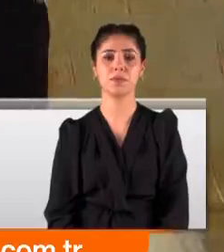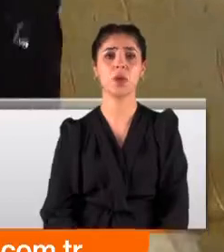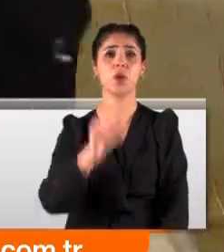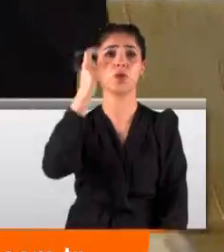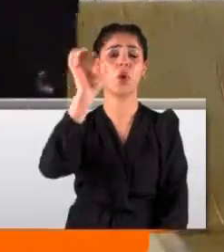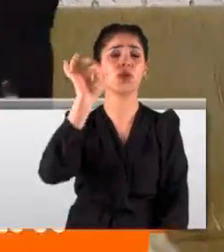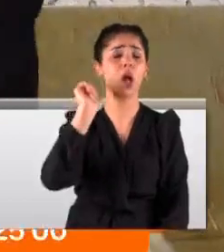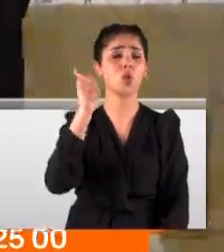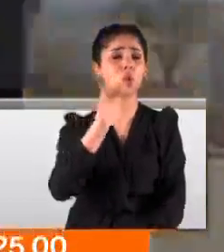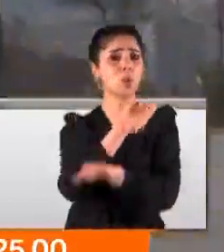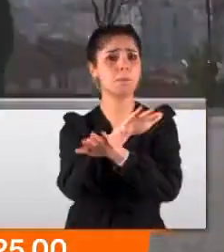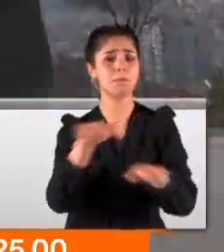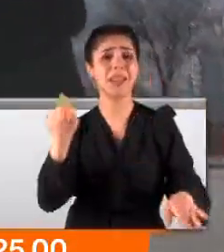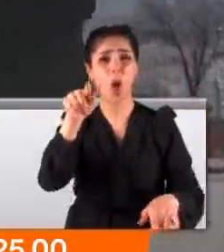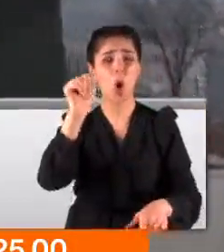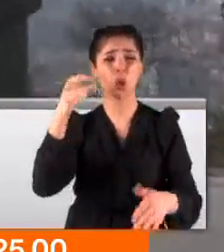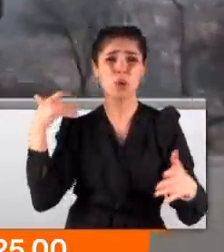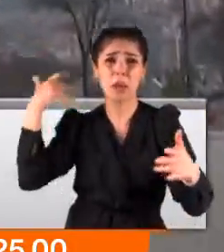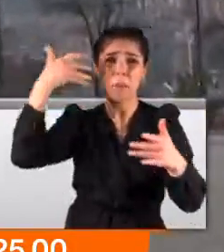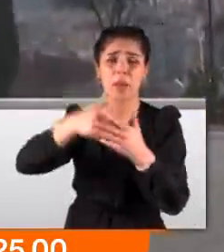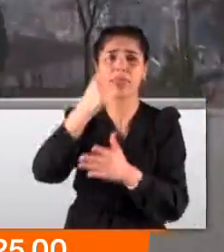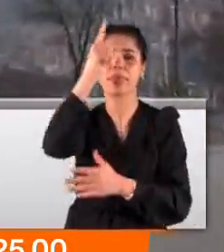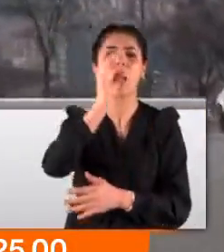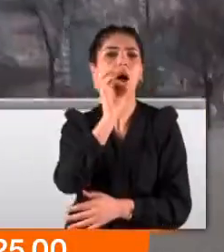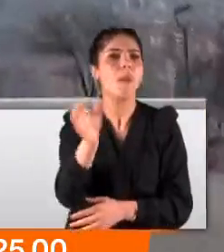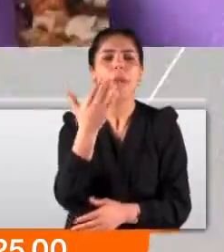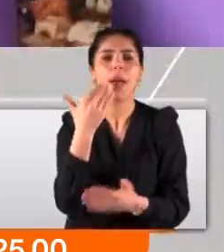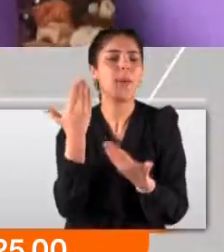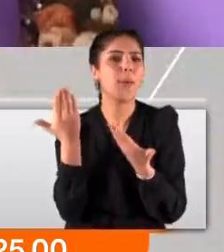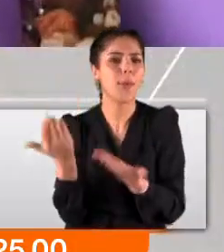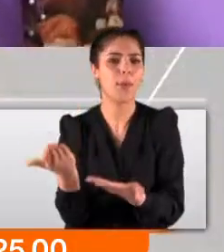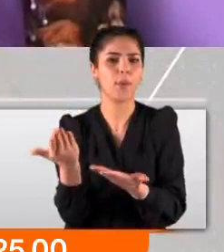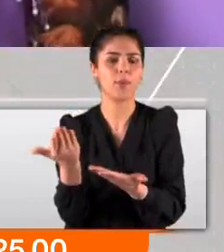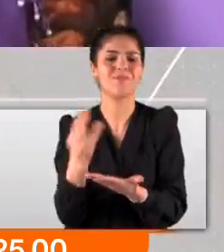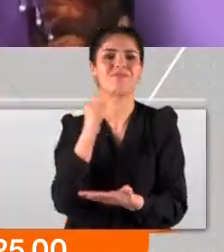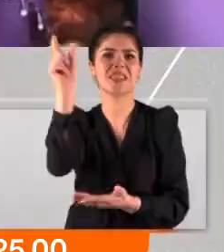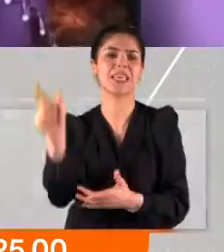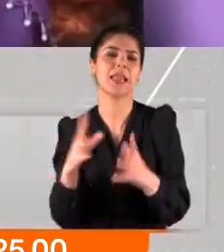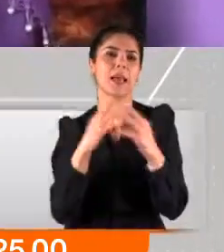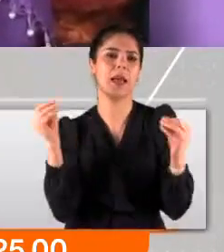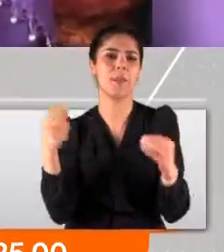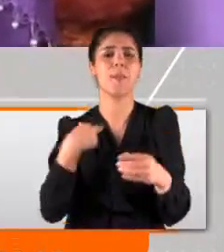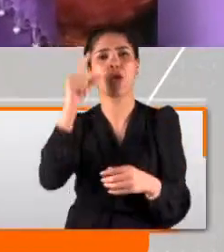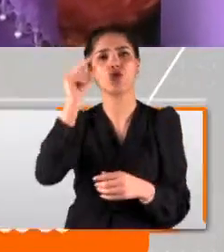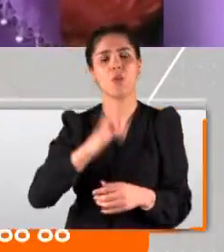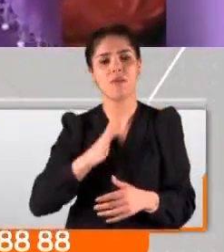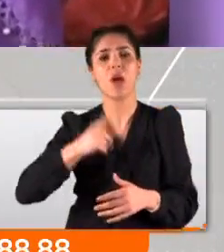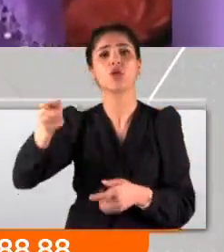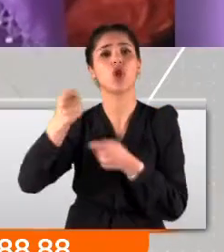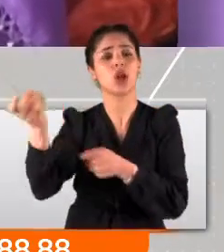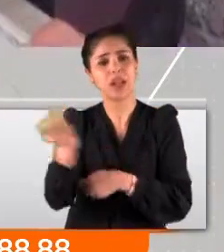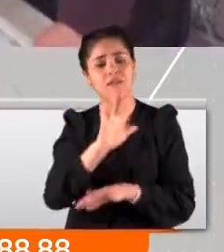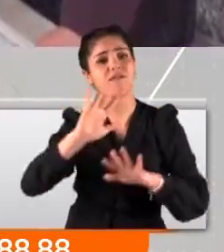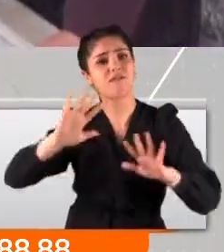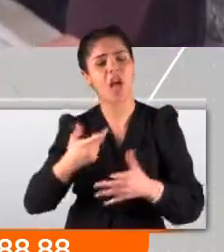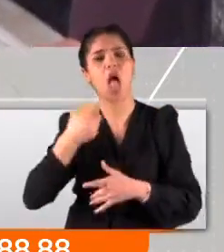tam 90 gün geçti. O günden beri tek bir haber bile alamadılar. Ben kuşkulanıyorum. Ya kaçırdılar bunu ya